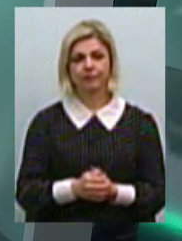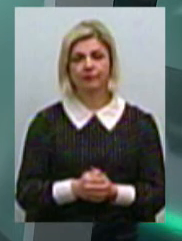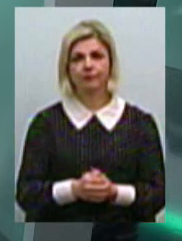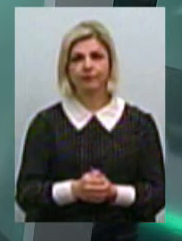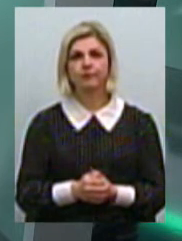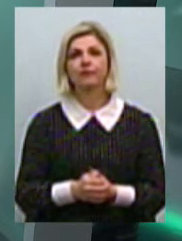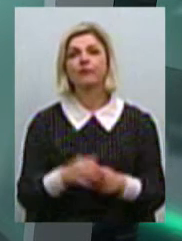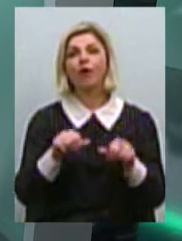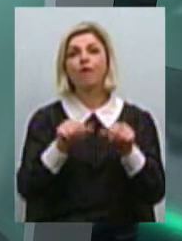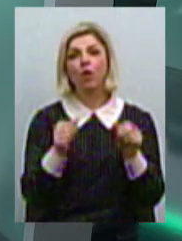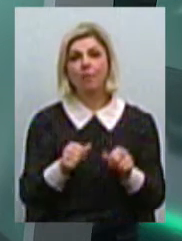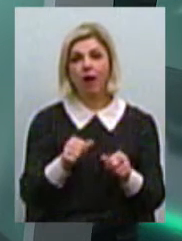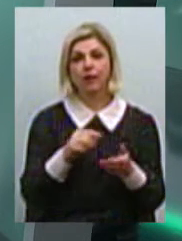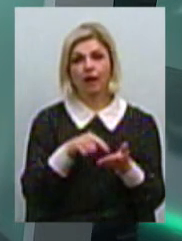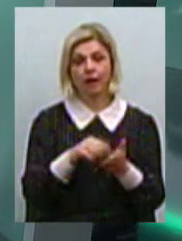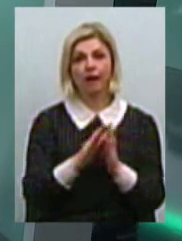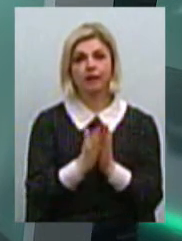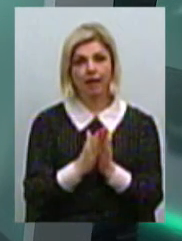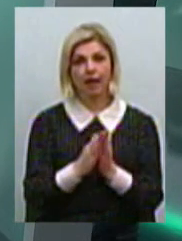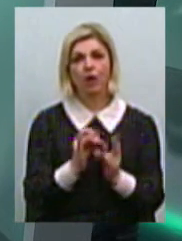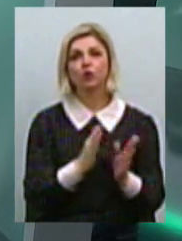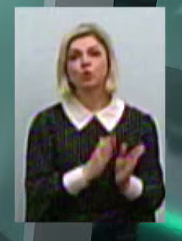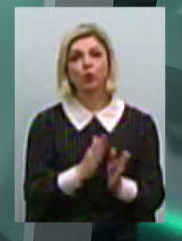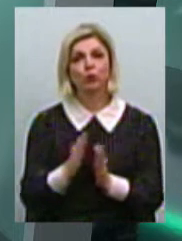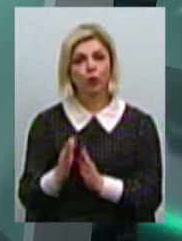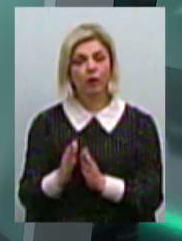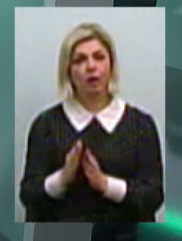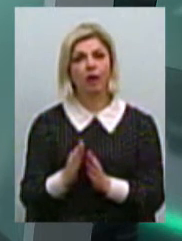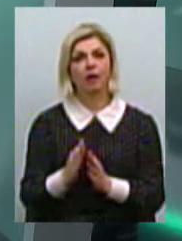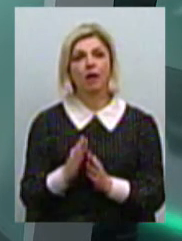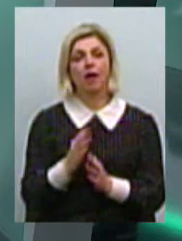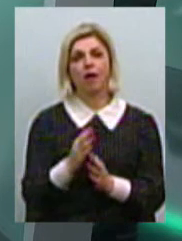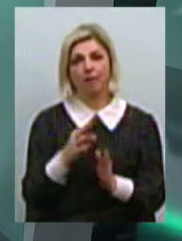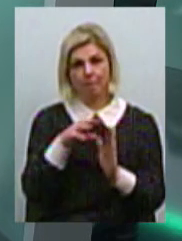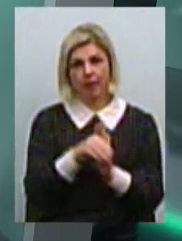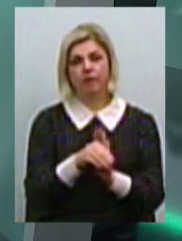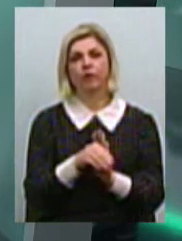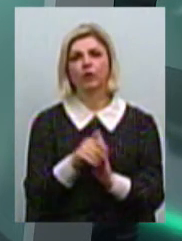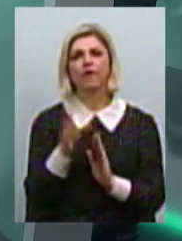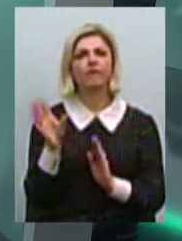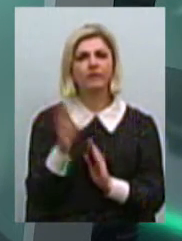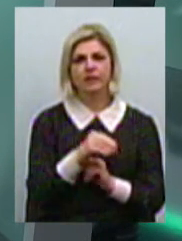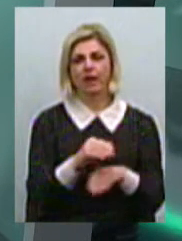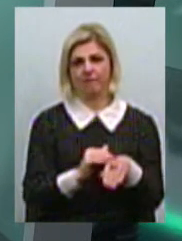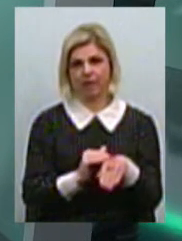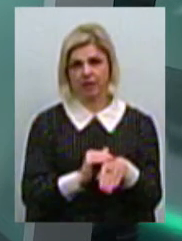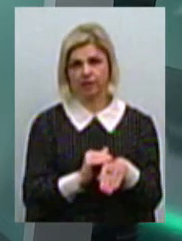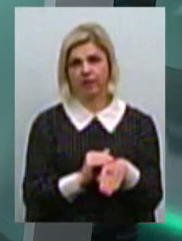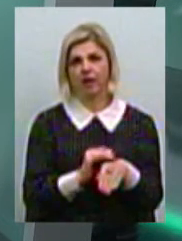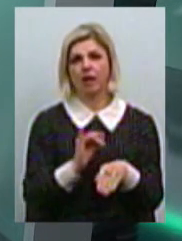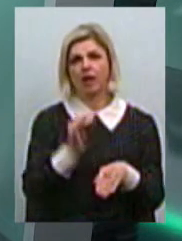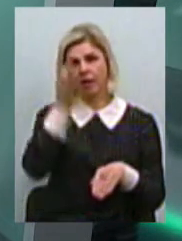формат книги, структура вона передбачає вміщення всіх прізвищ,